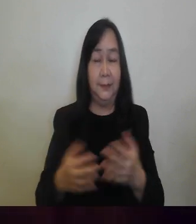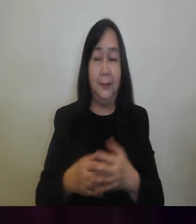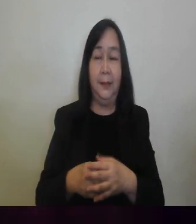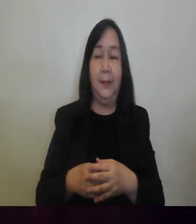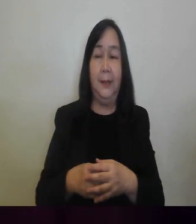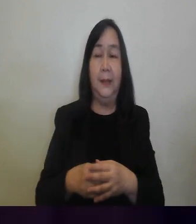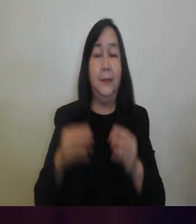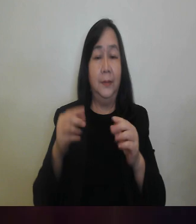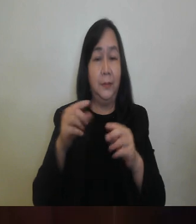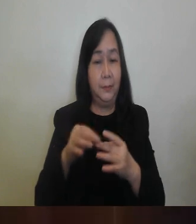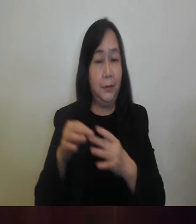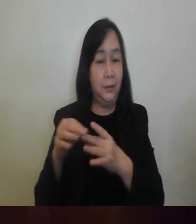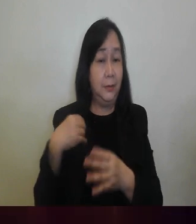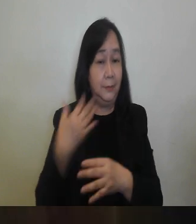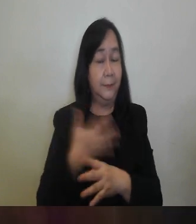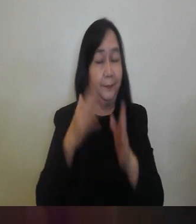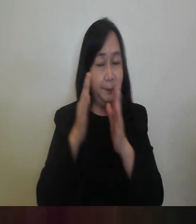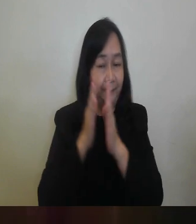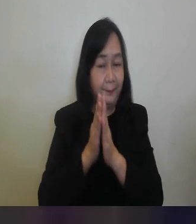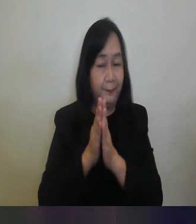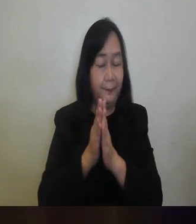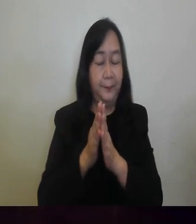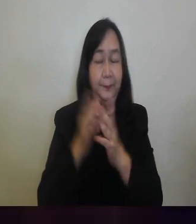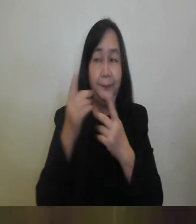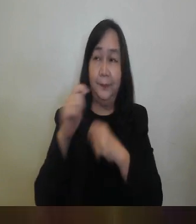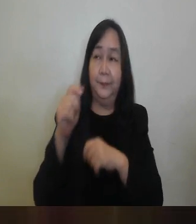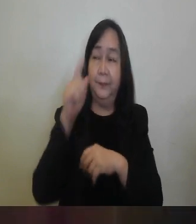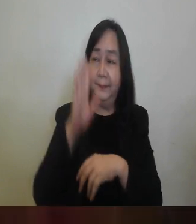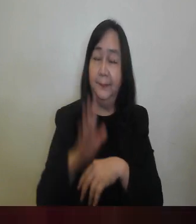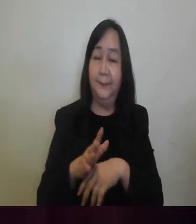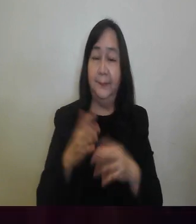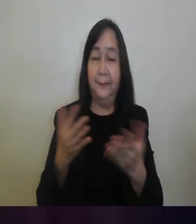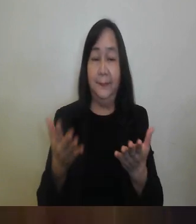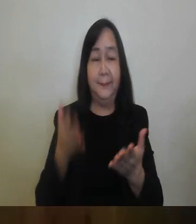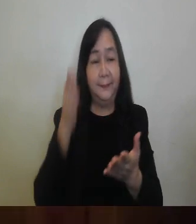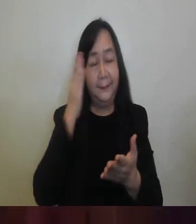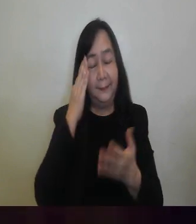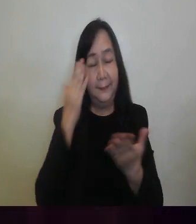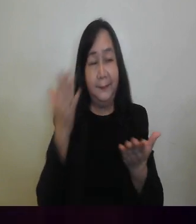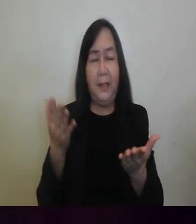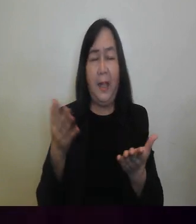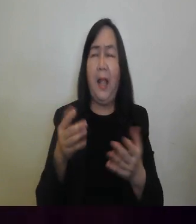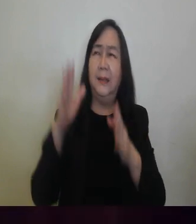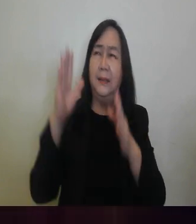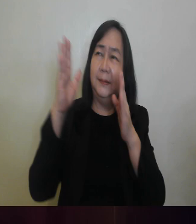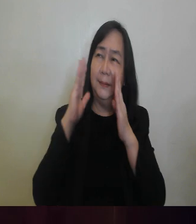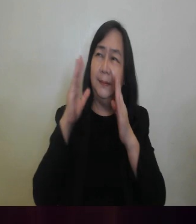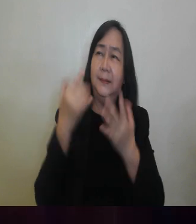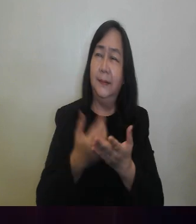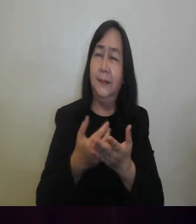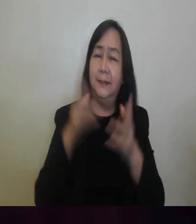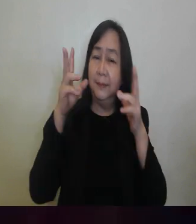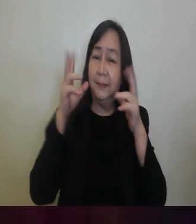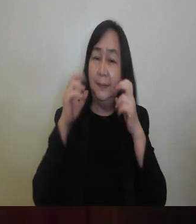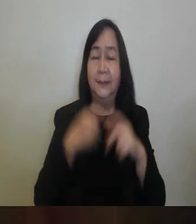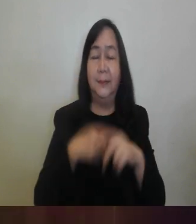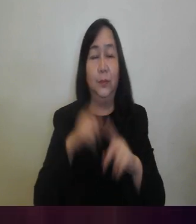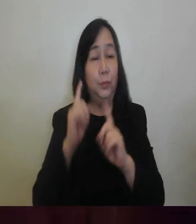Lalo na ang ating panalangin. Magtiwala tayo sa Diyos. Alam niya, naririnig niya,